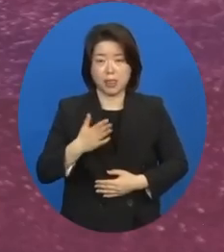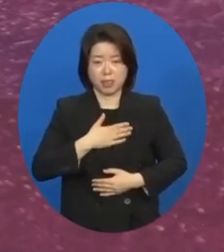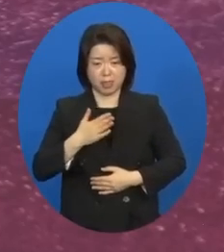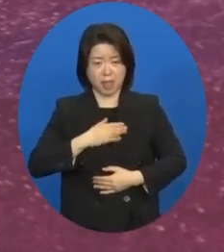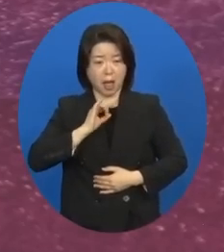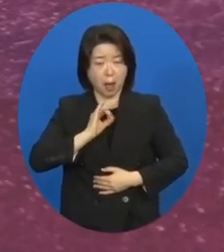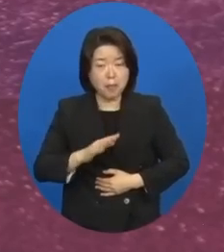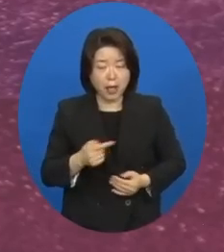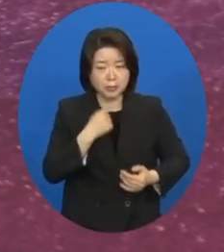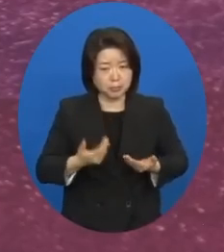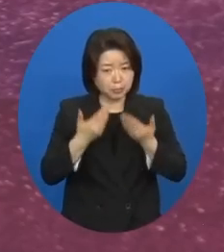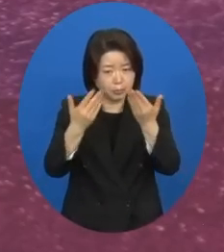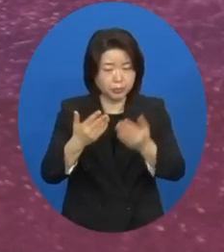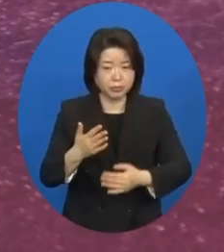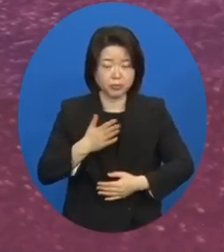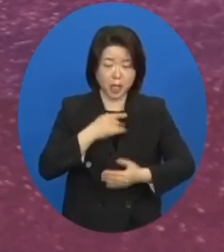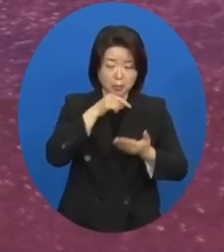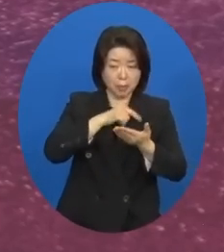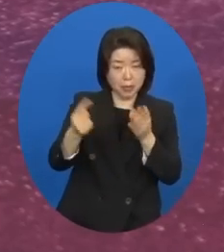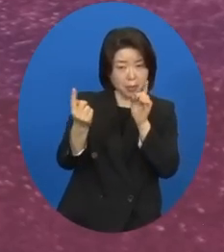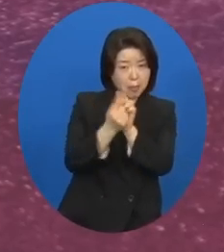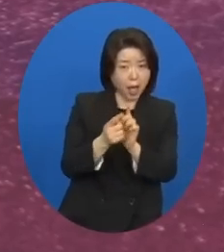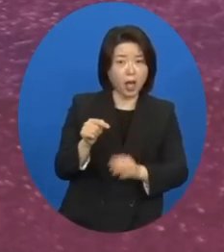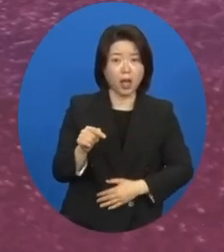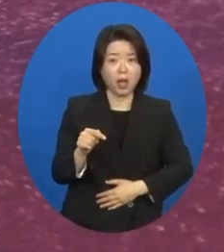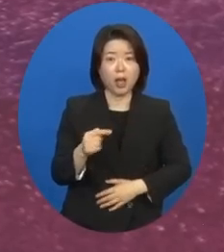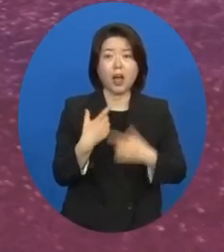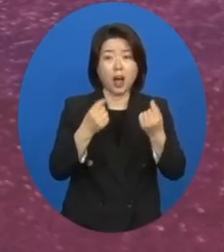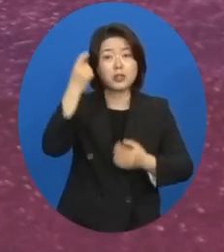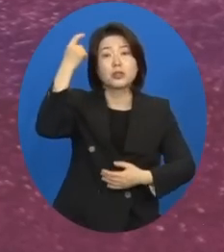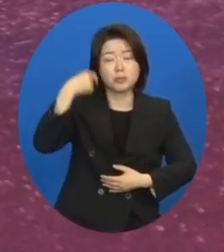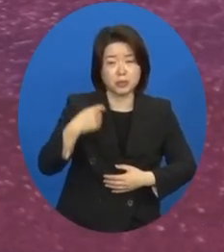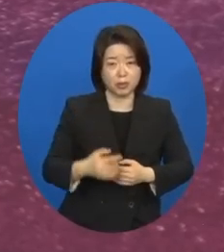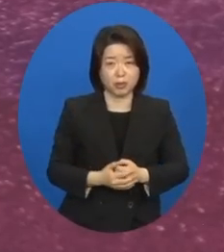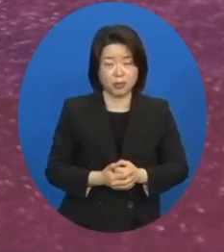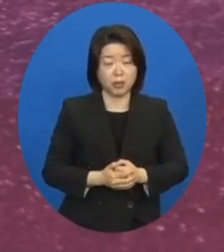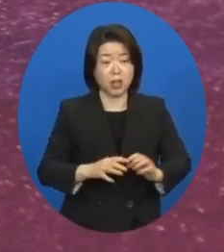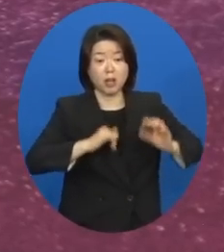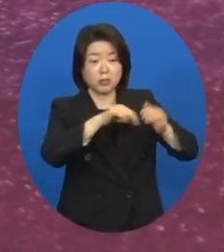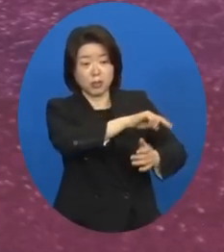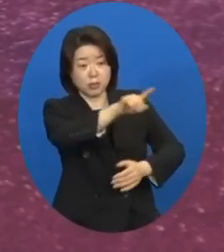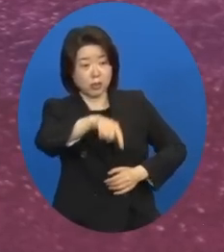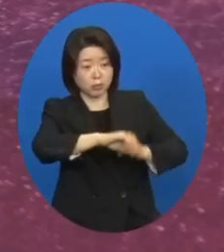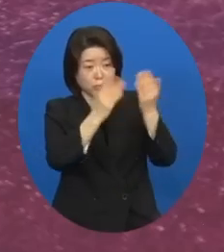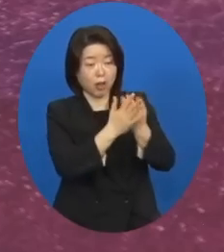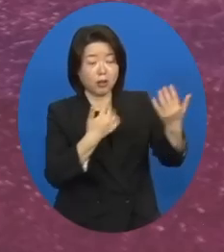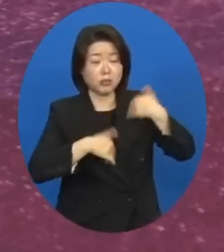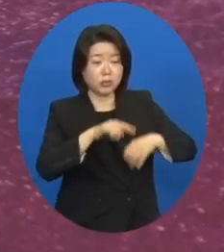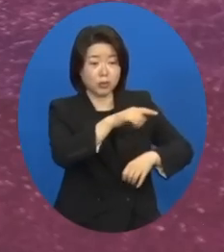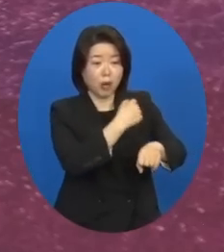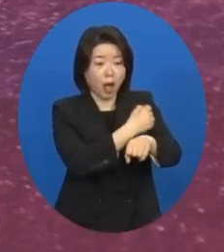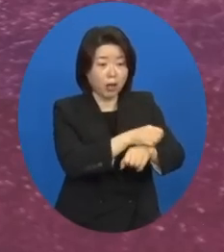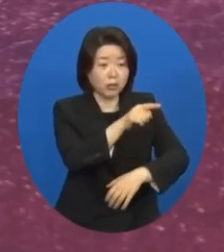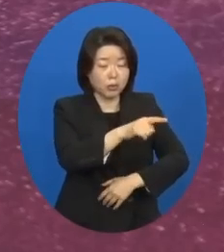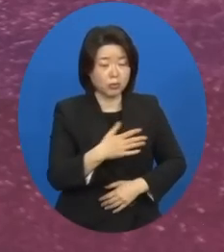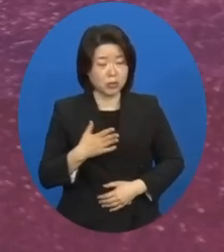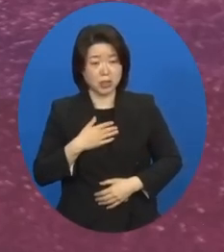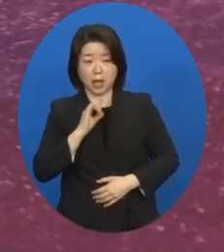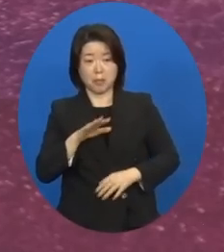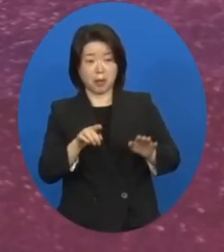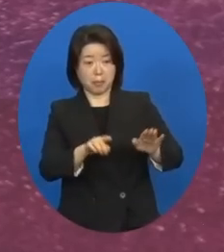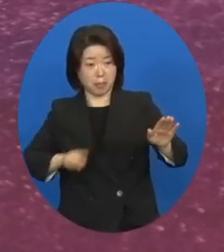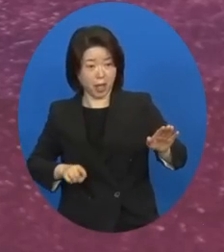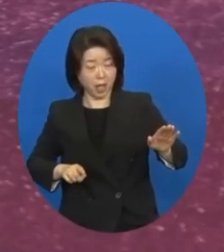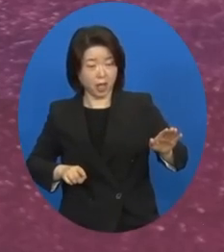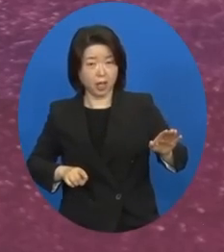희생하고 나만 당하는 것 같습니다. 세상 사람들이 다 즐기고 하는 것, 나만 안 하는 것, 나만 조금